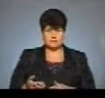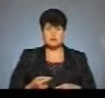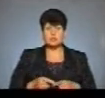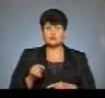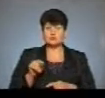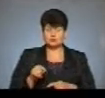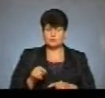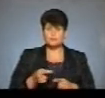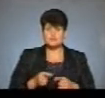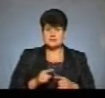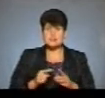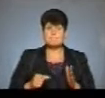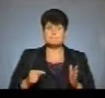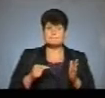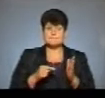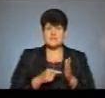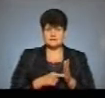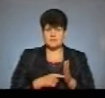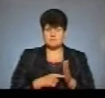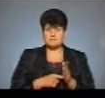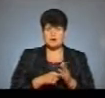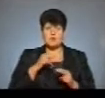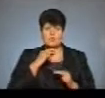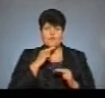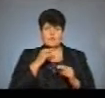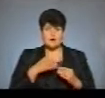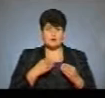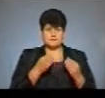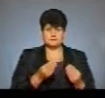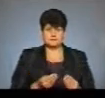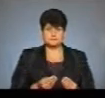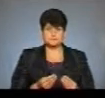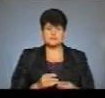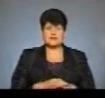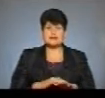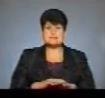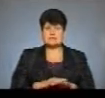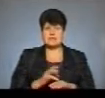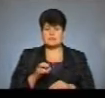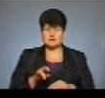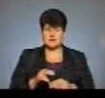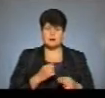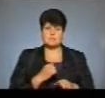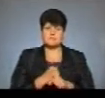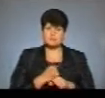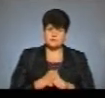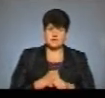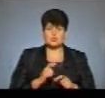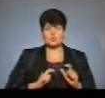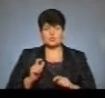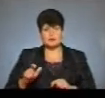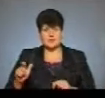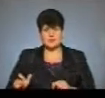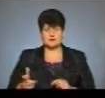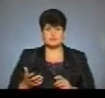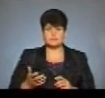чином це якраз мета кар'єрного форуму – привернути увагу населення і працездатного, і студентів, і